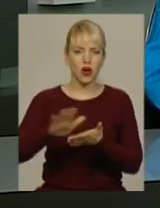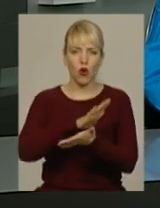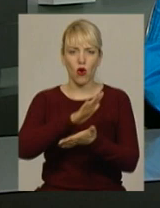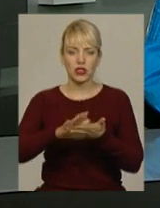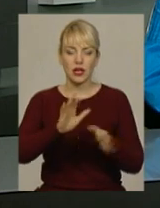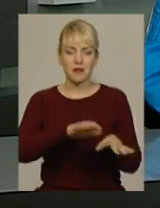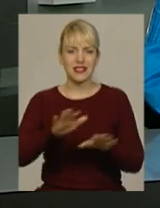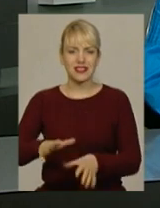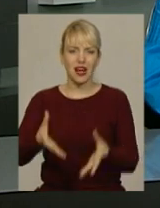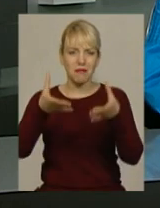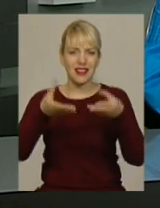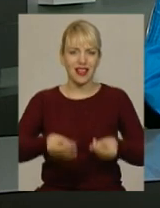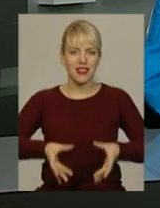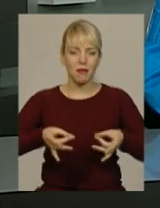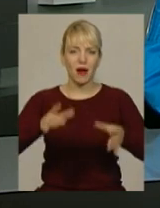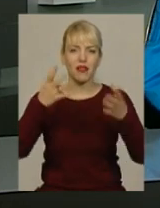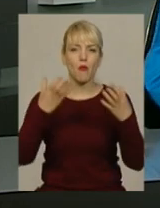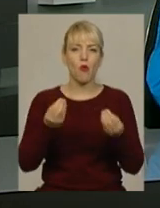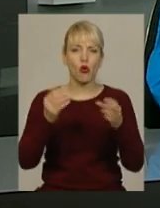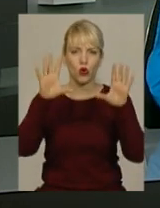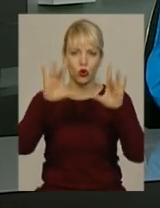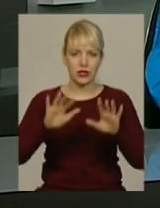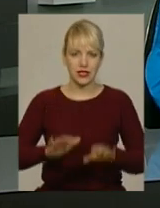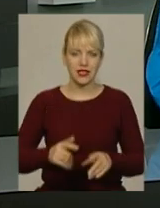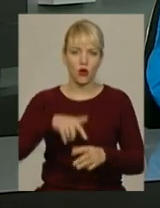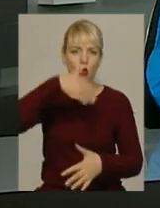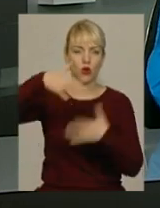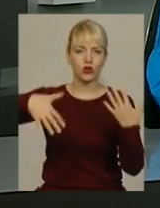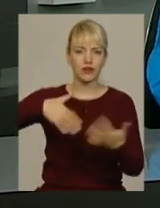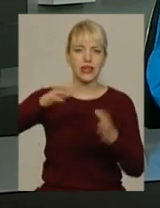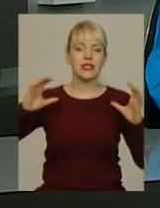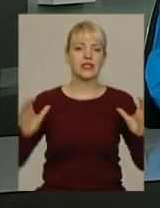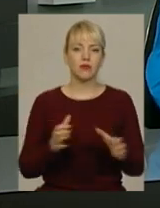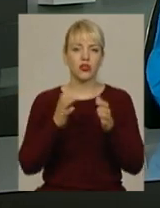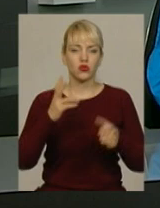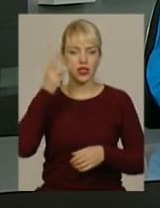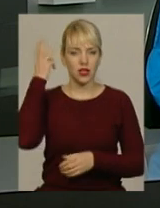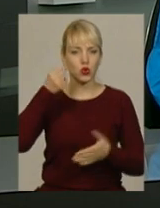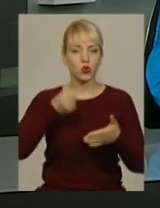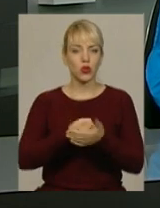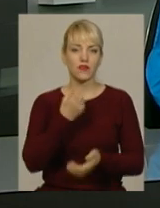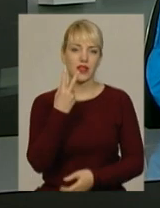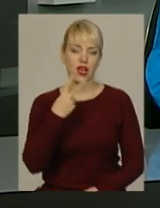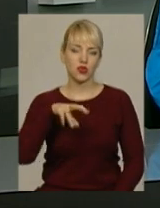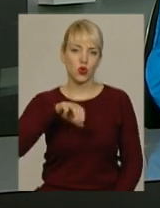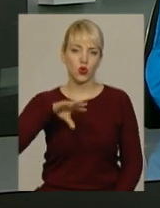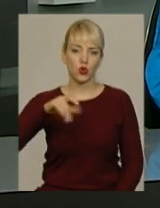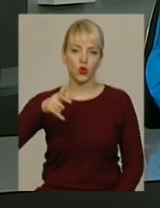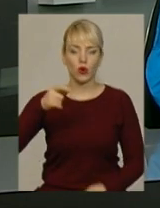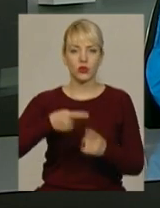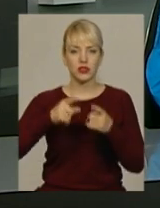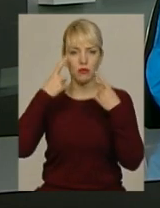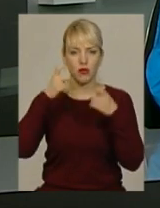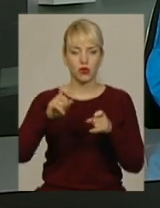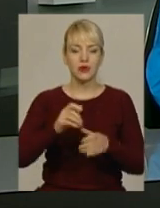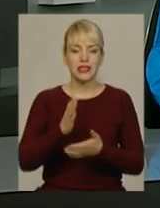ожеледь і налипання мокрого снігу, подекуди хуртовини. Збережуться на Хмельниччині до 12 лютого. Про це повідомили